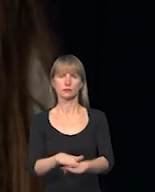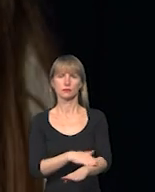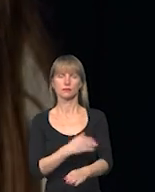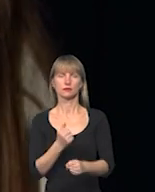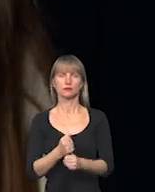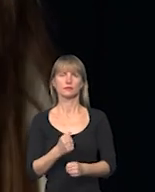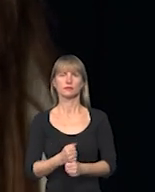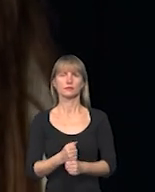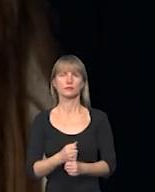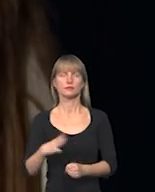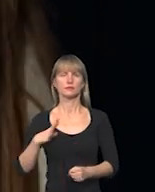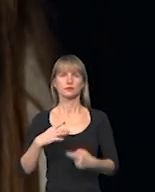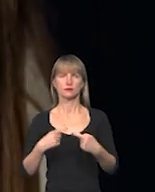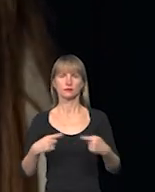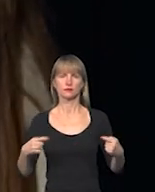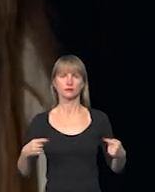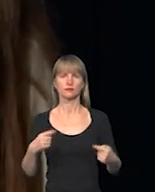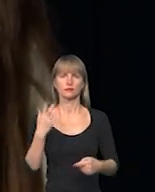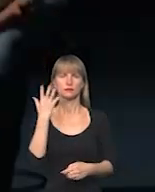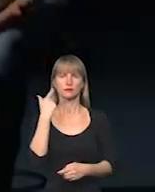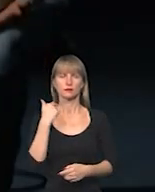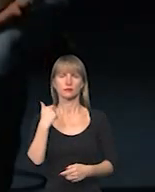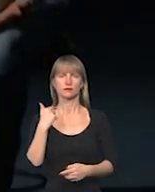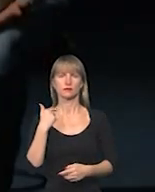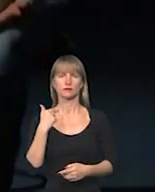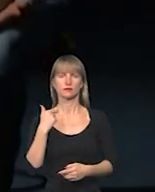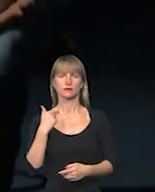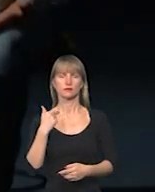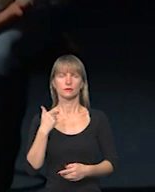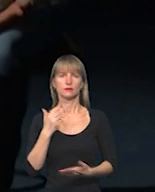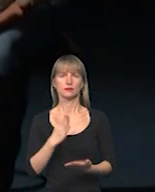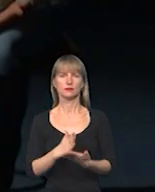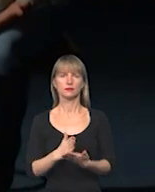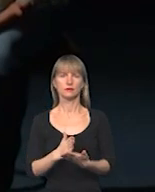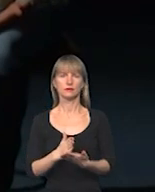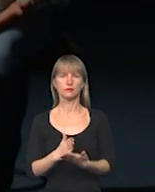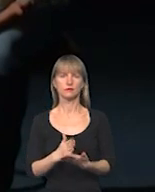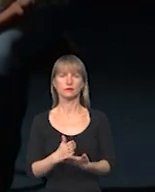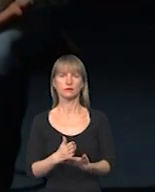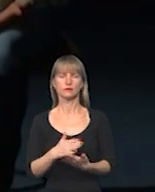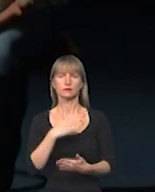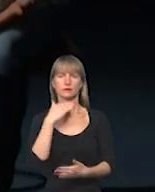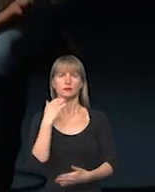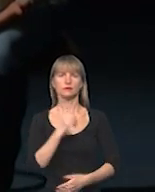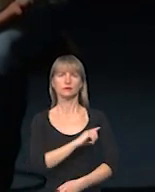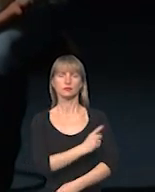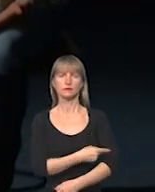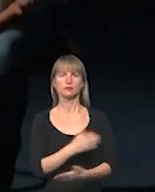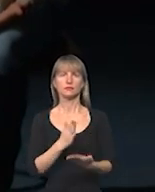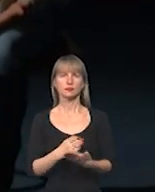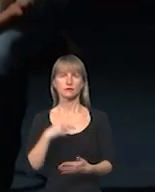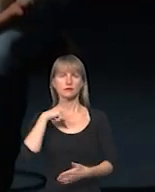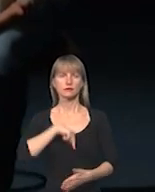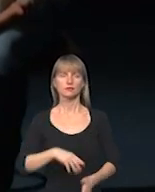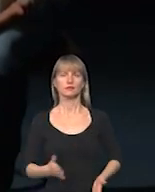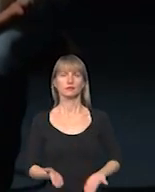ну, буває різне, коли є багатько сил, є багатько натхнення,